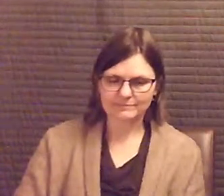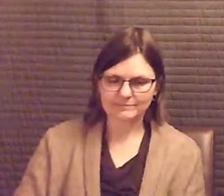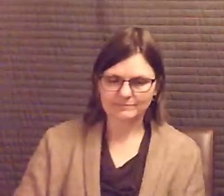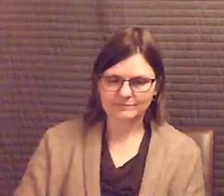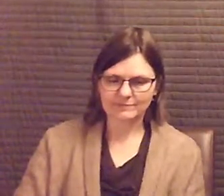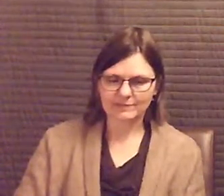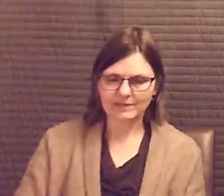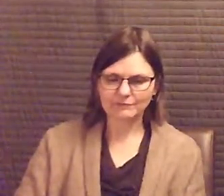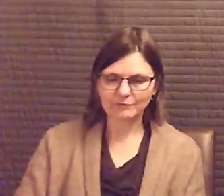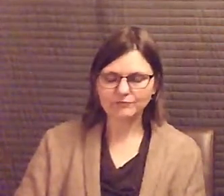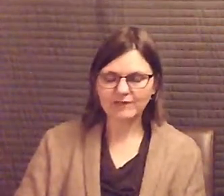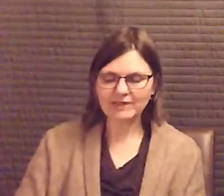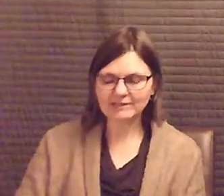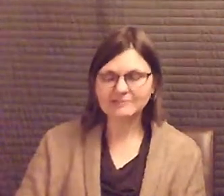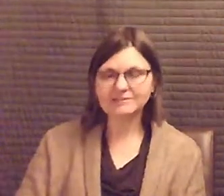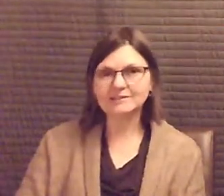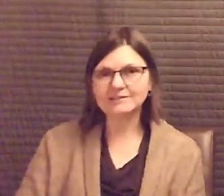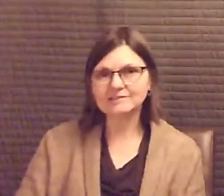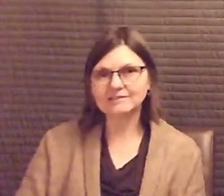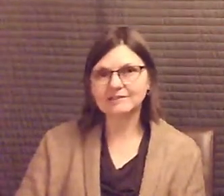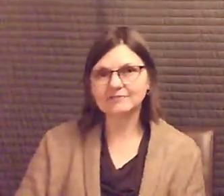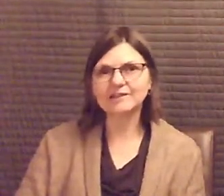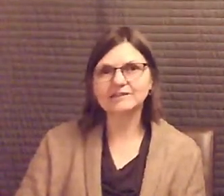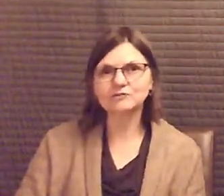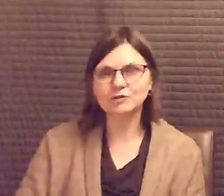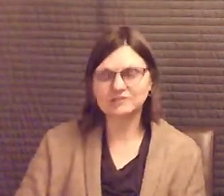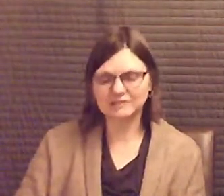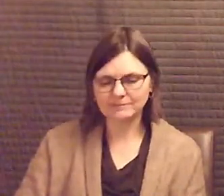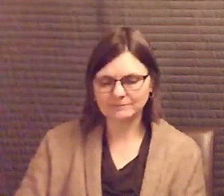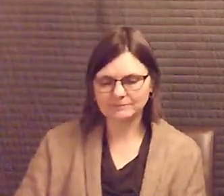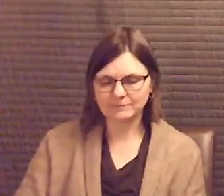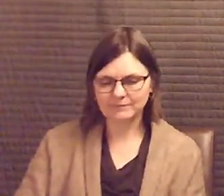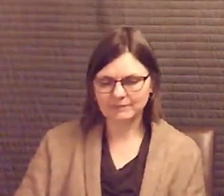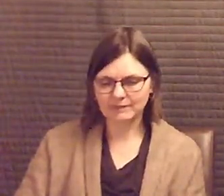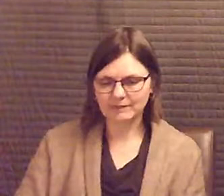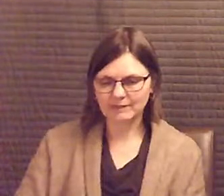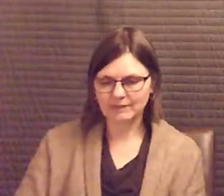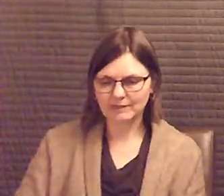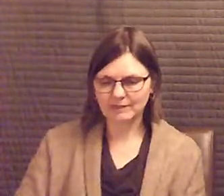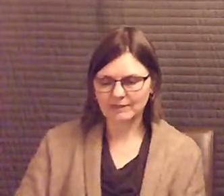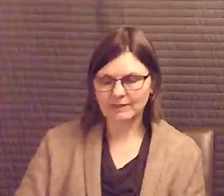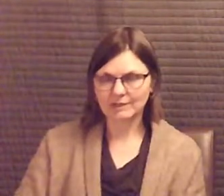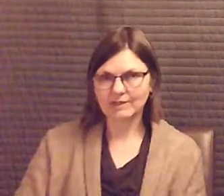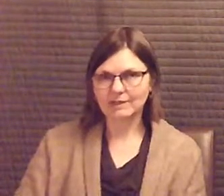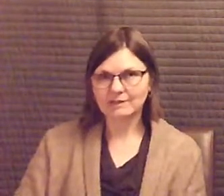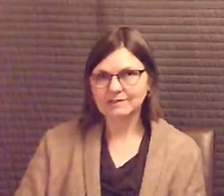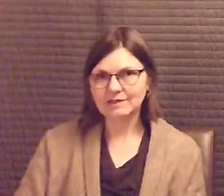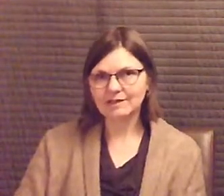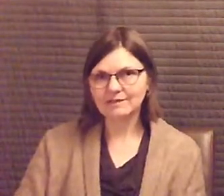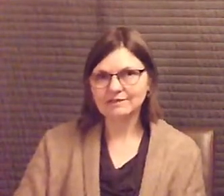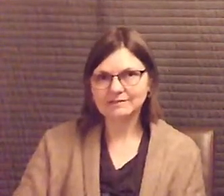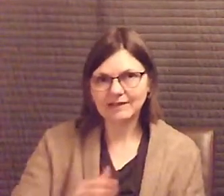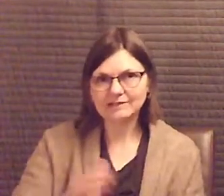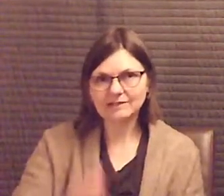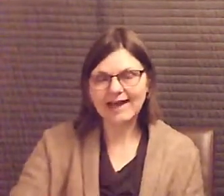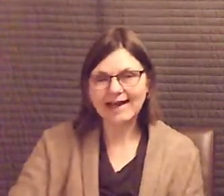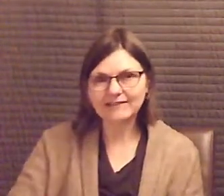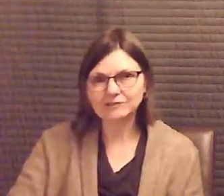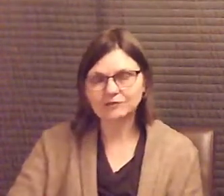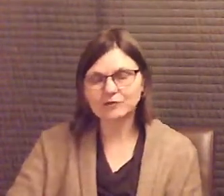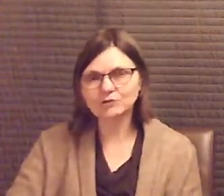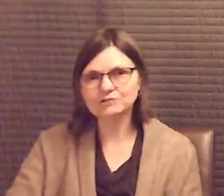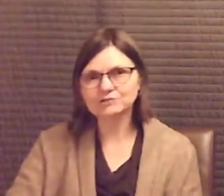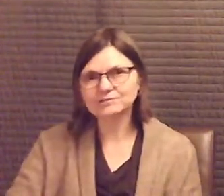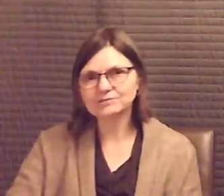historici het volgens spelen geschiedenis en veel historici die heten ze hadden zeggen dat de